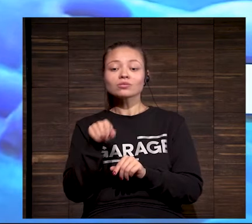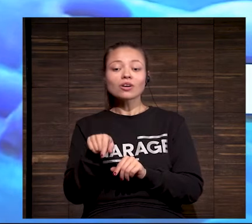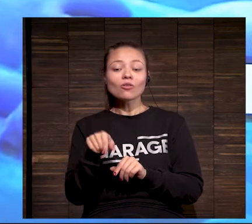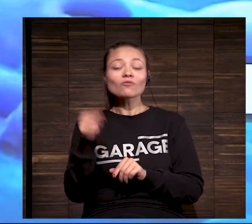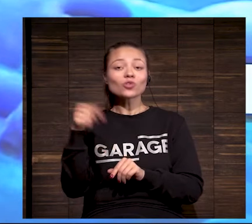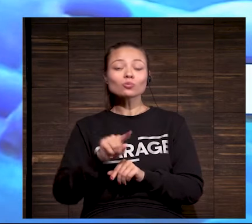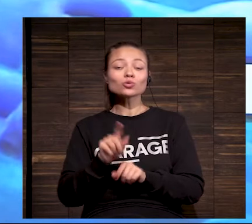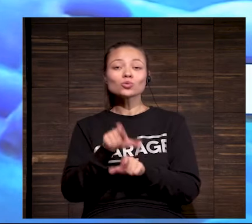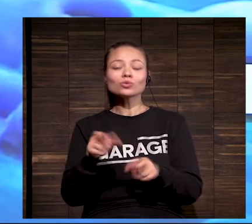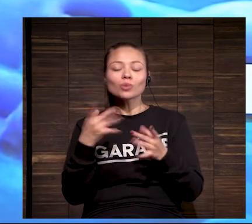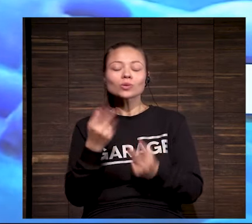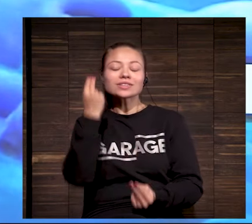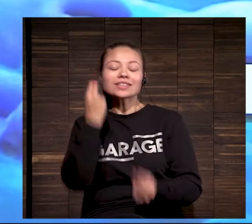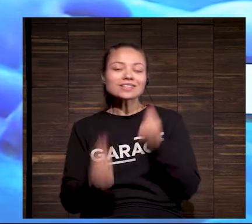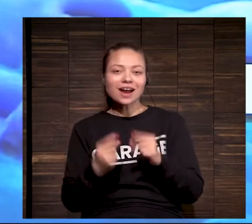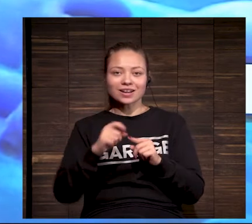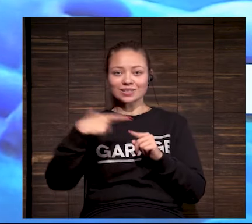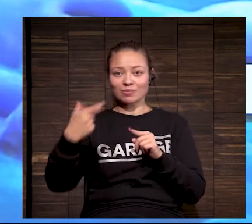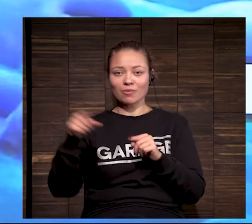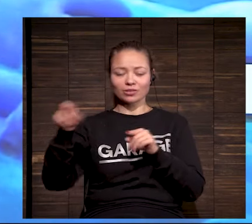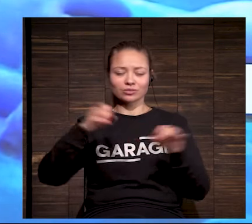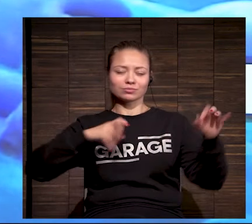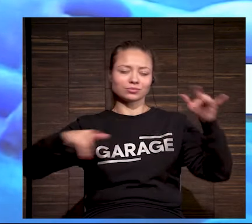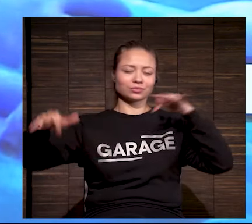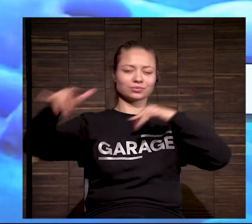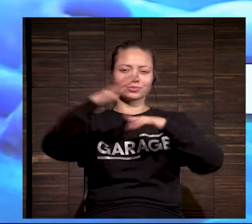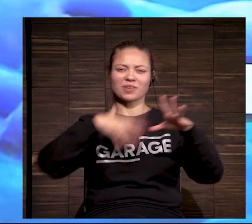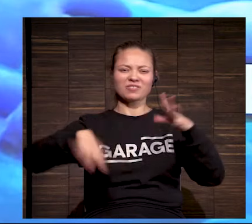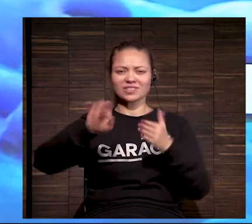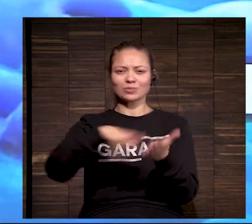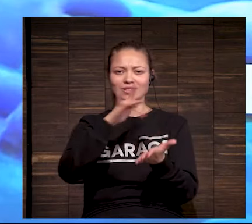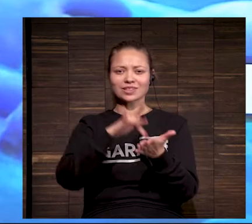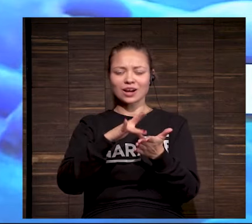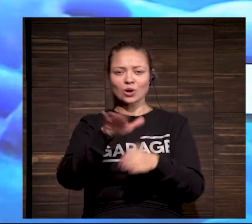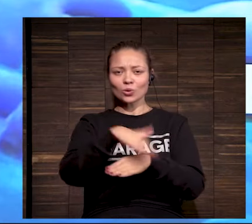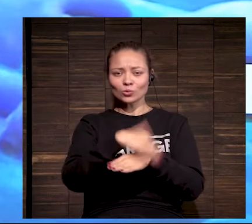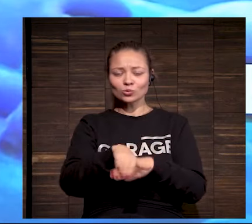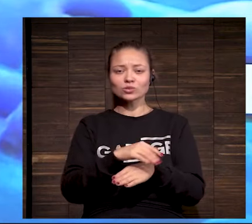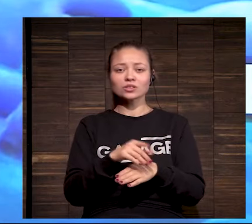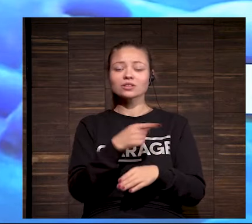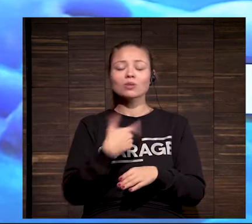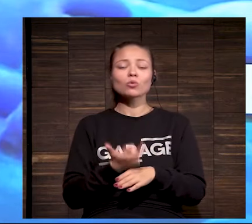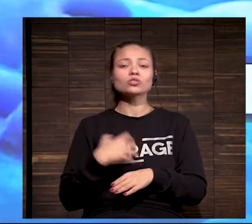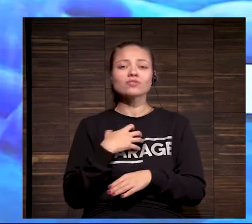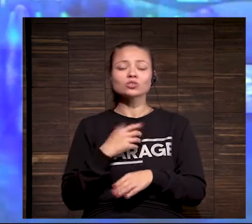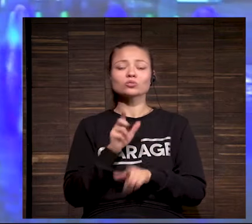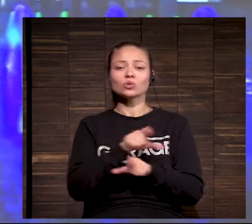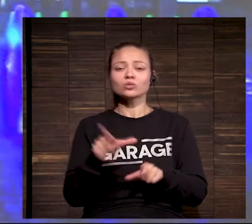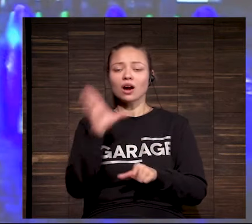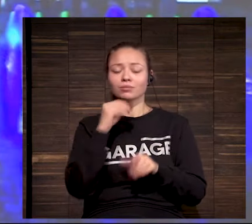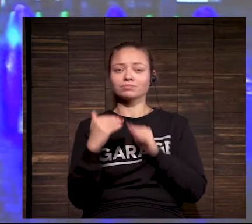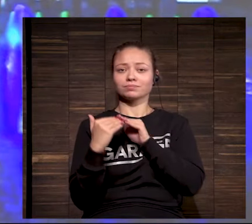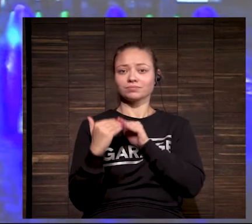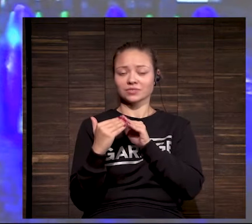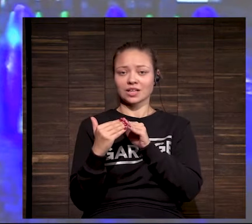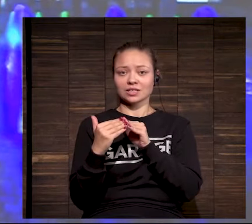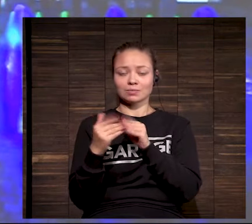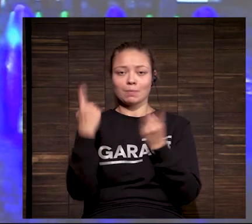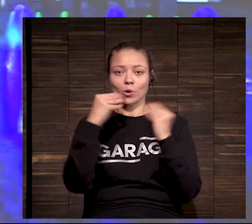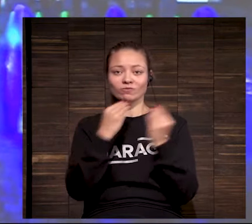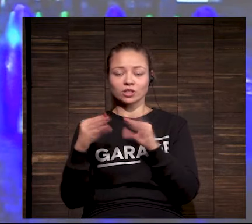этими перьями которым не завалила все центральные улицы это нам очень важно чтобы люди могли взаимодействовать произведением искусства напрямую